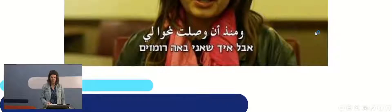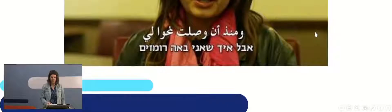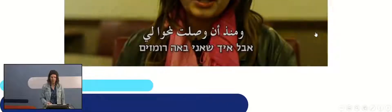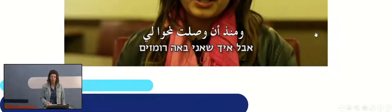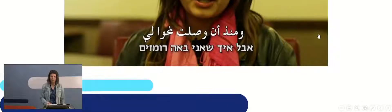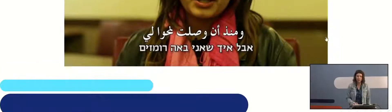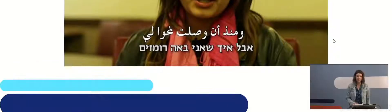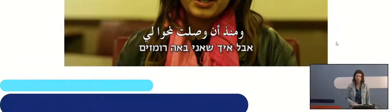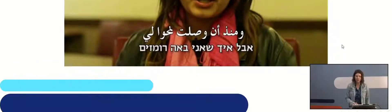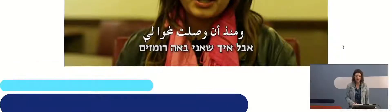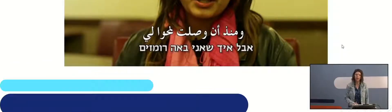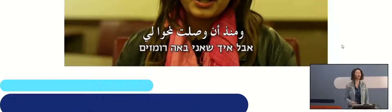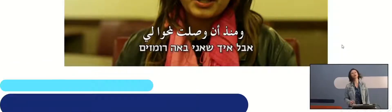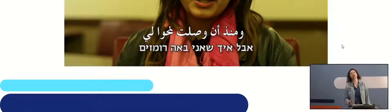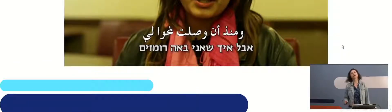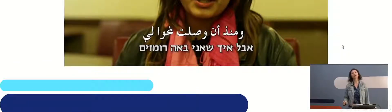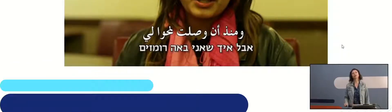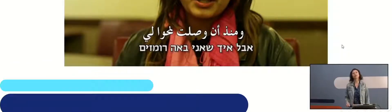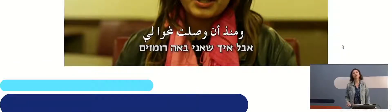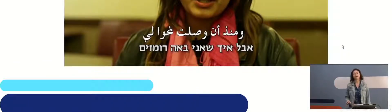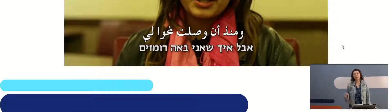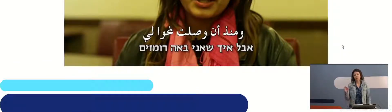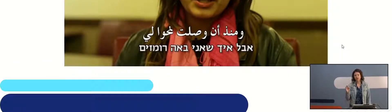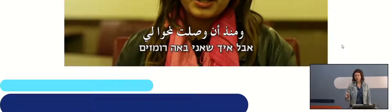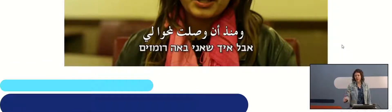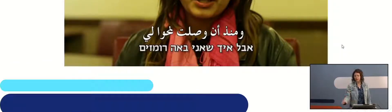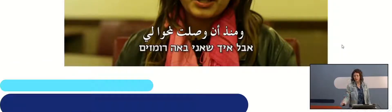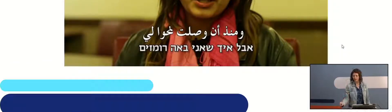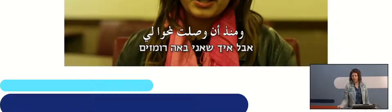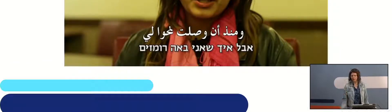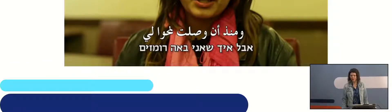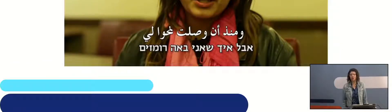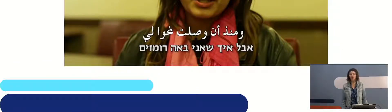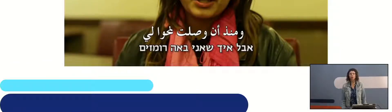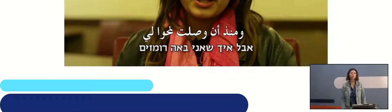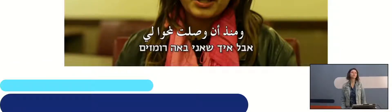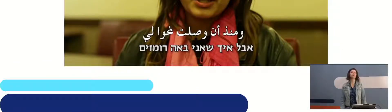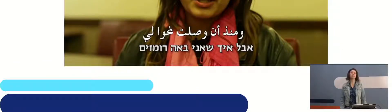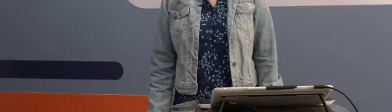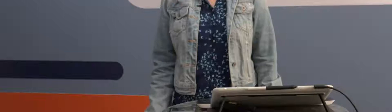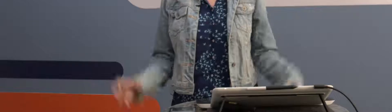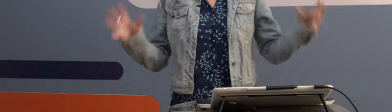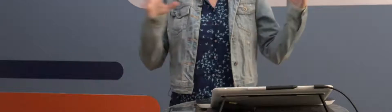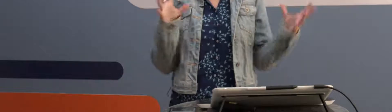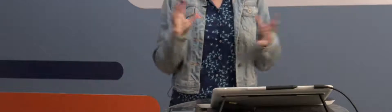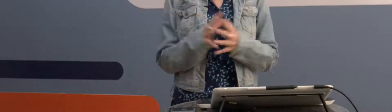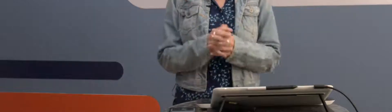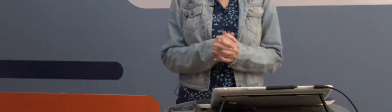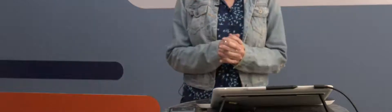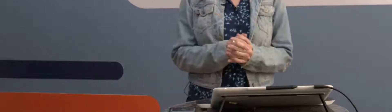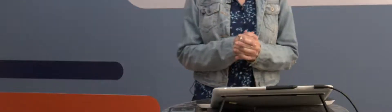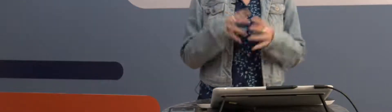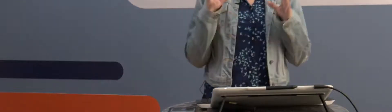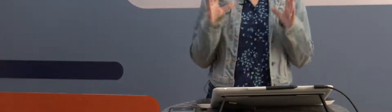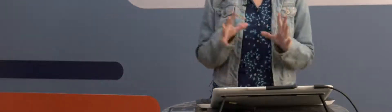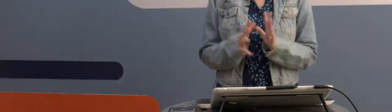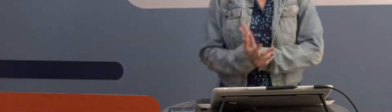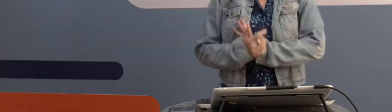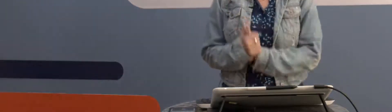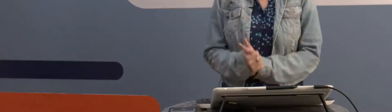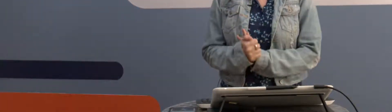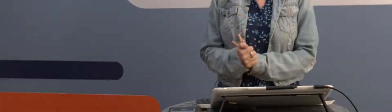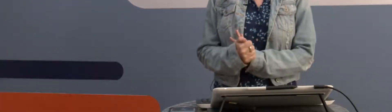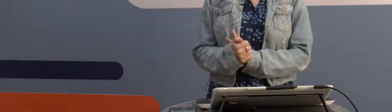אדם. עכשיו אני רוצה להראות לכם, ממש לפני שאנחנו יוצאים לאיזושהי הפסקה קצרה,